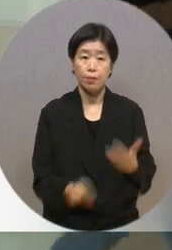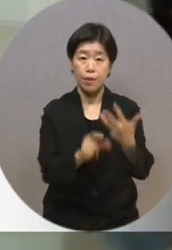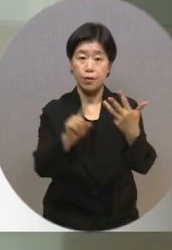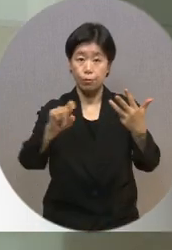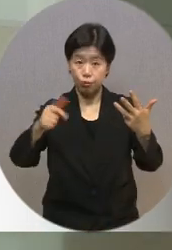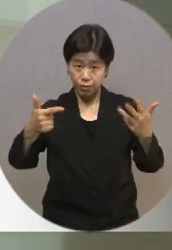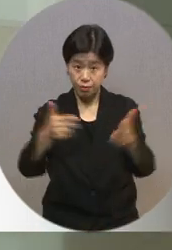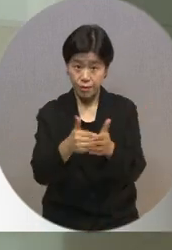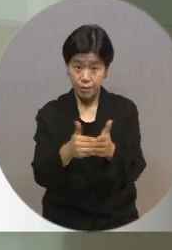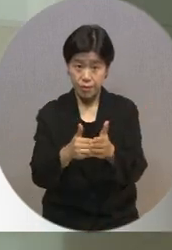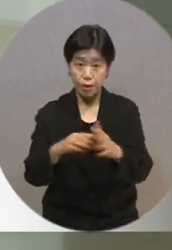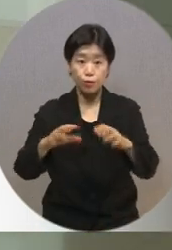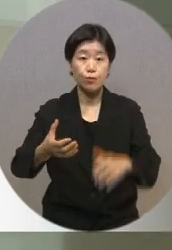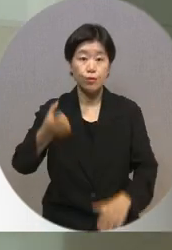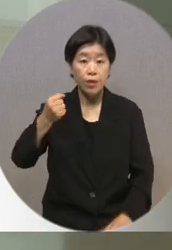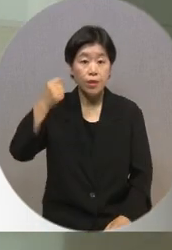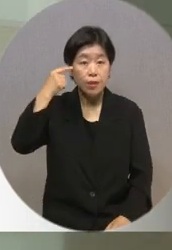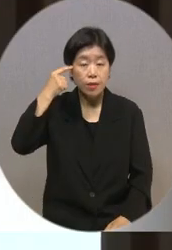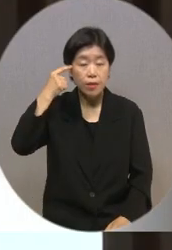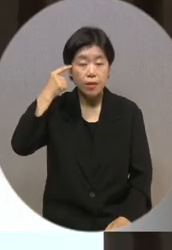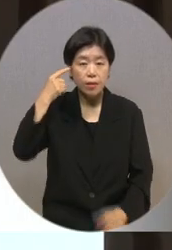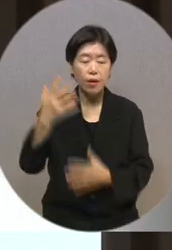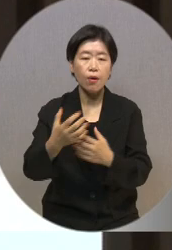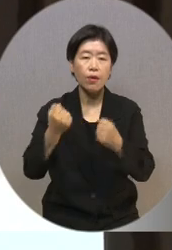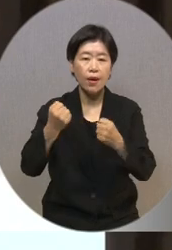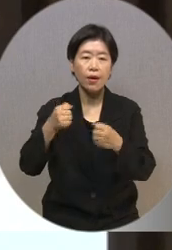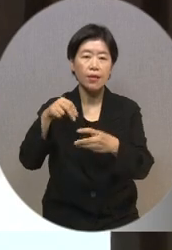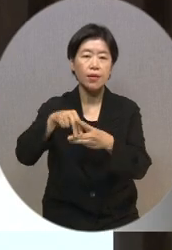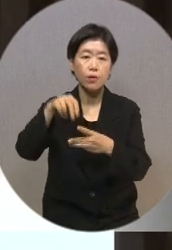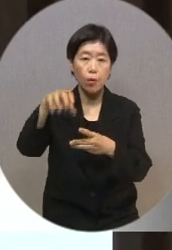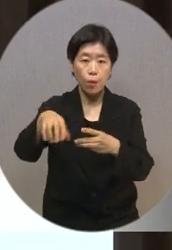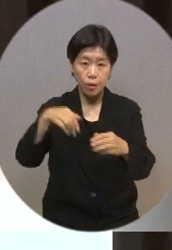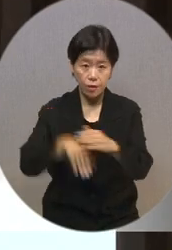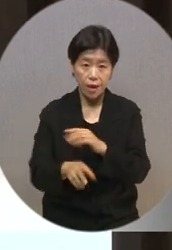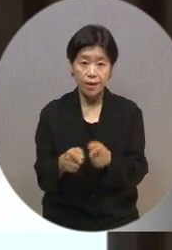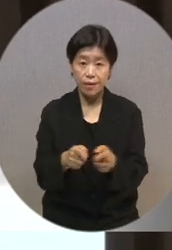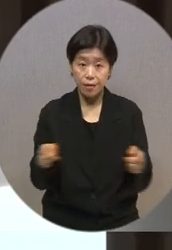16일까지 국립정신건강센터 지하 1층 갤러리엠에서